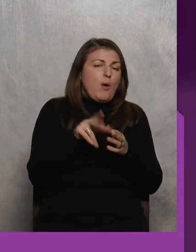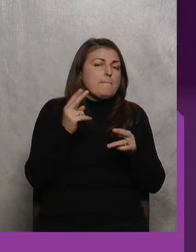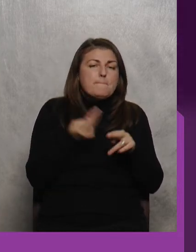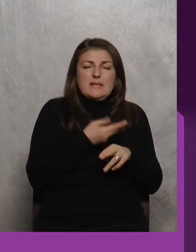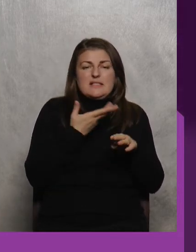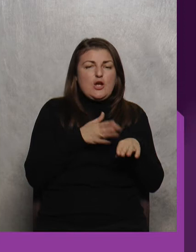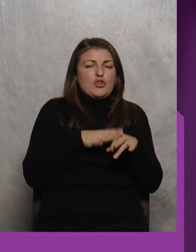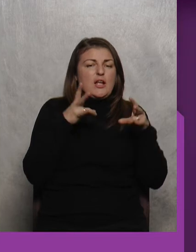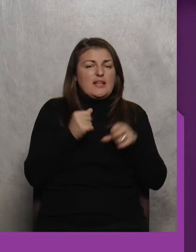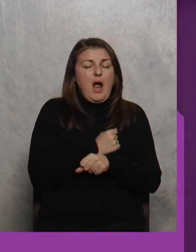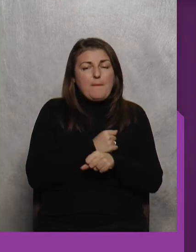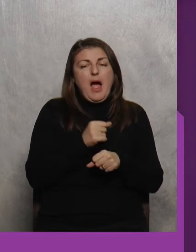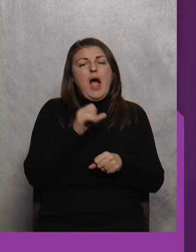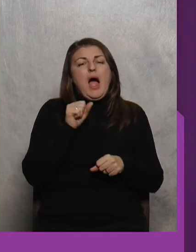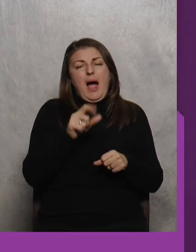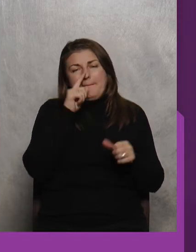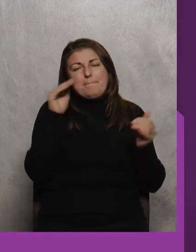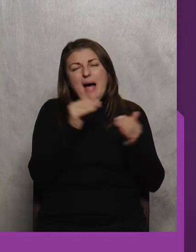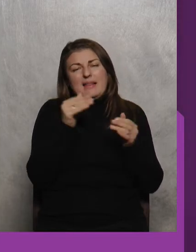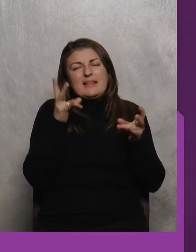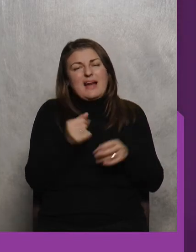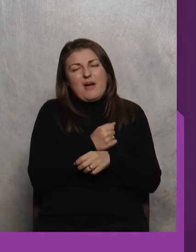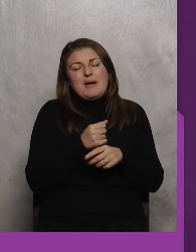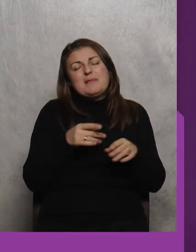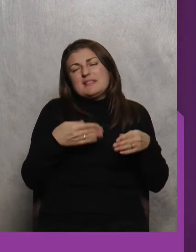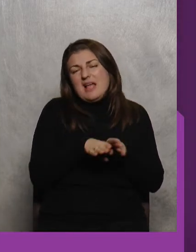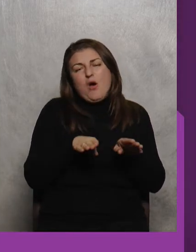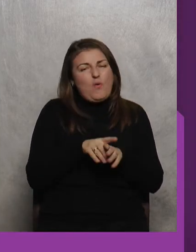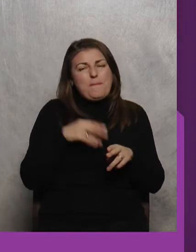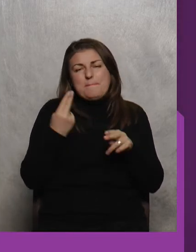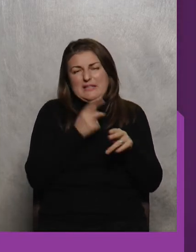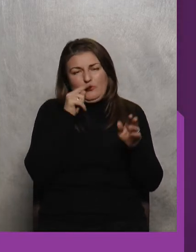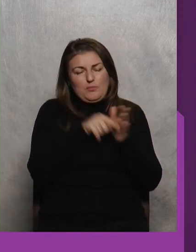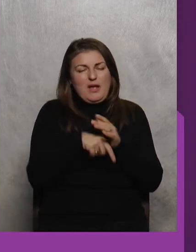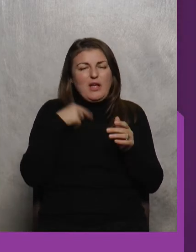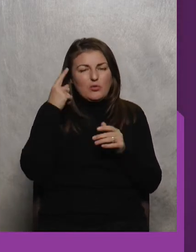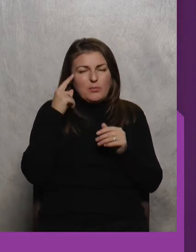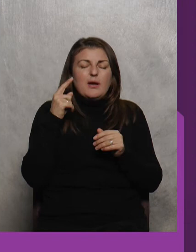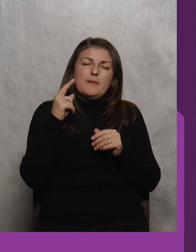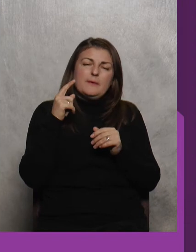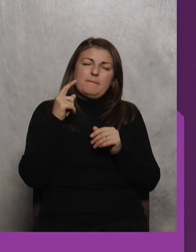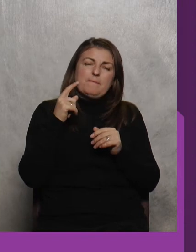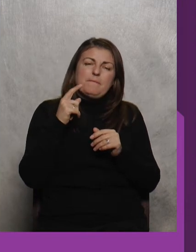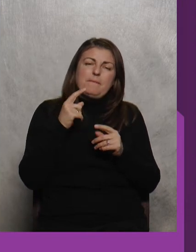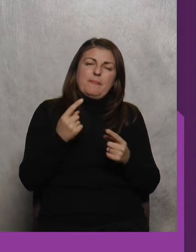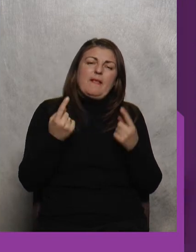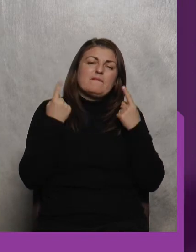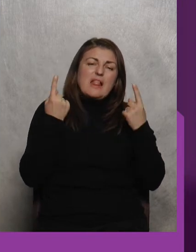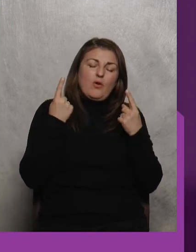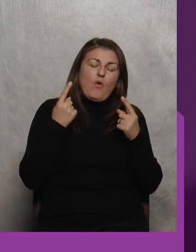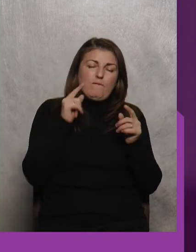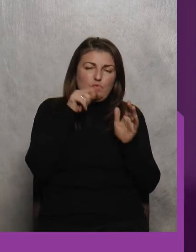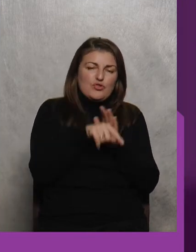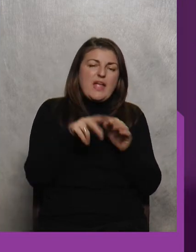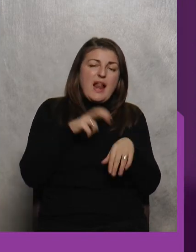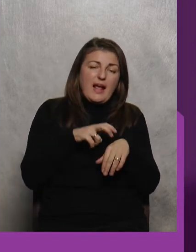тяжких травм, а дуже мали приємно. Мали травми загоюються без втручання, я думаю, великого втручання лікарів,